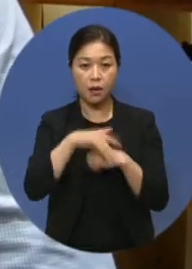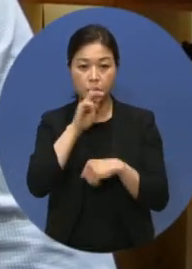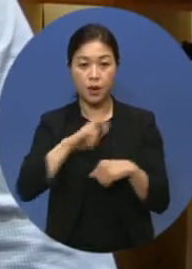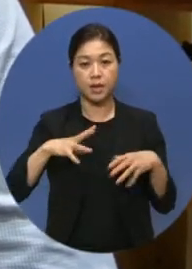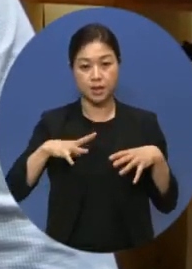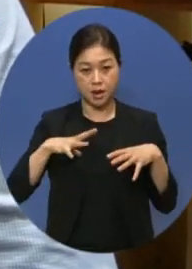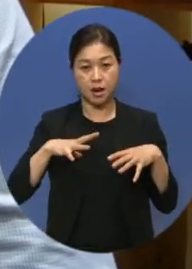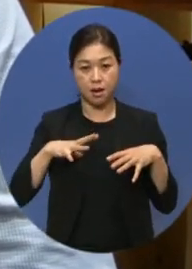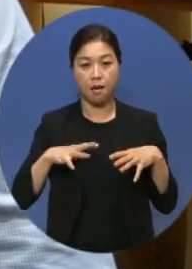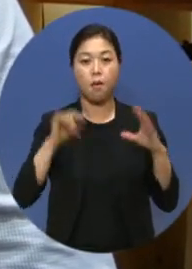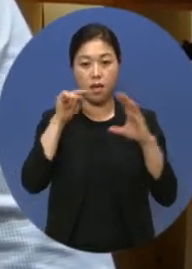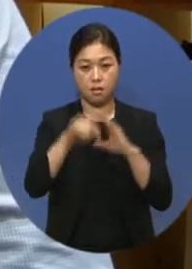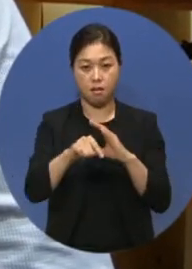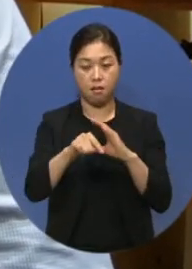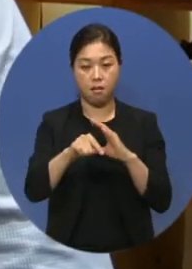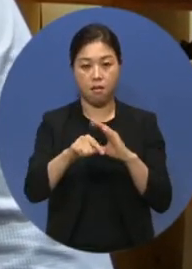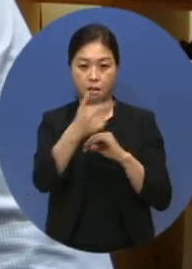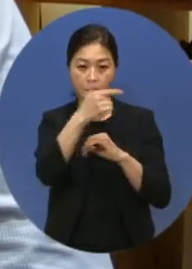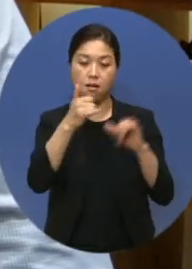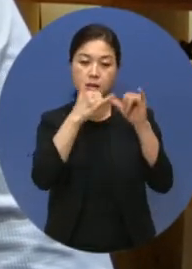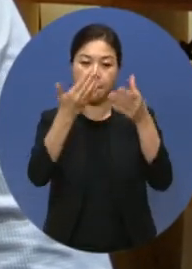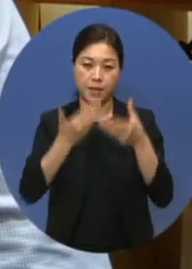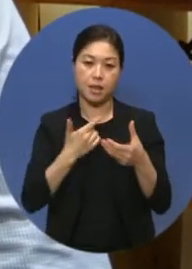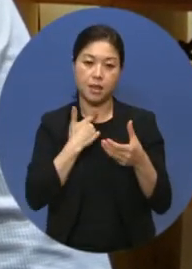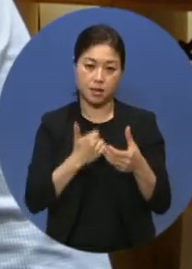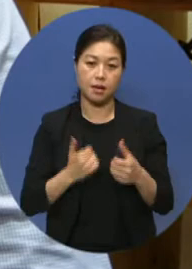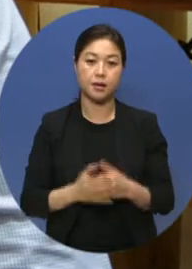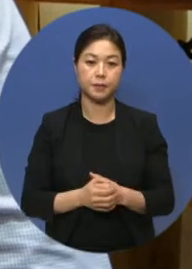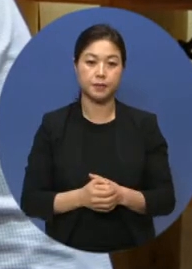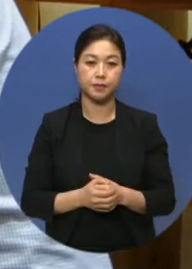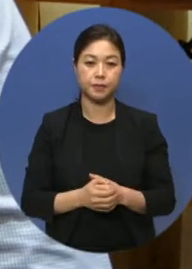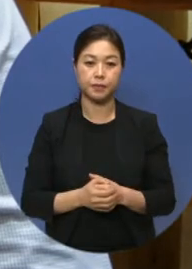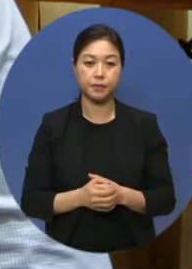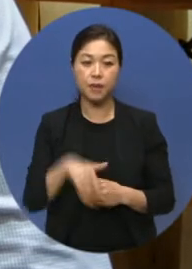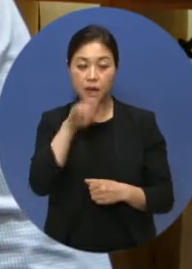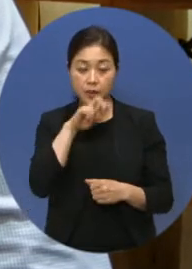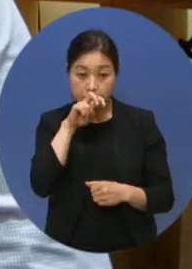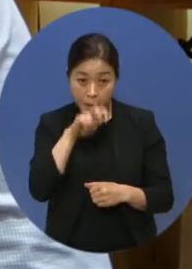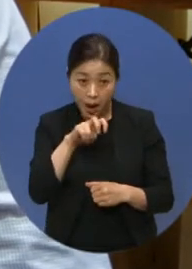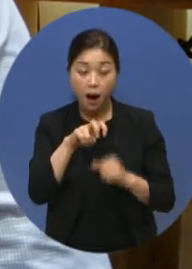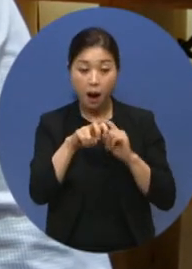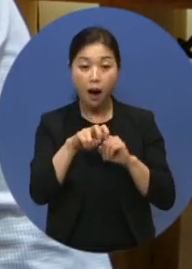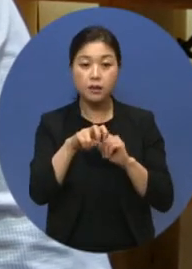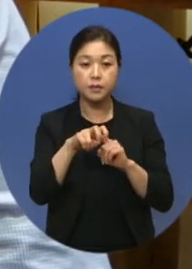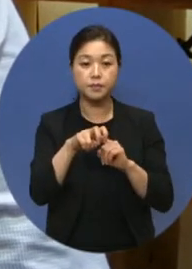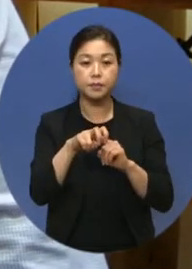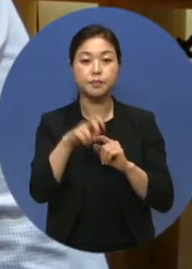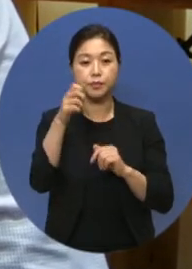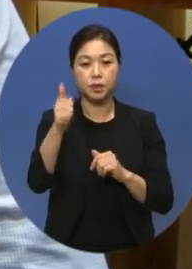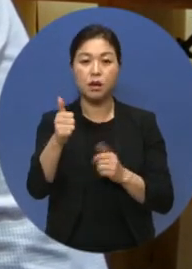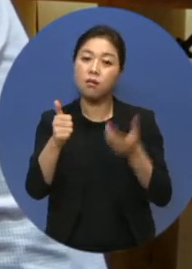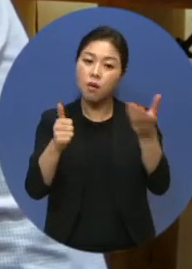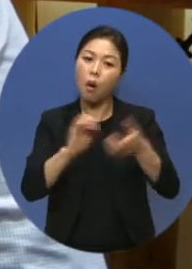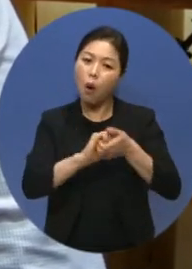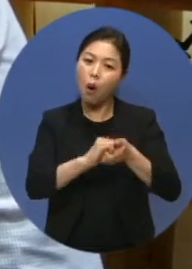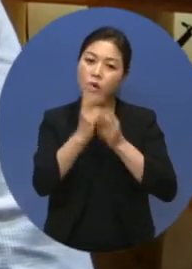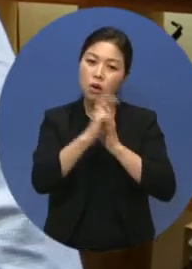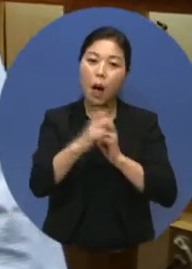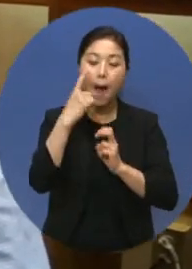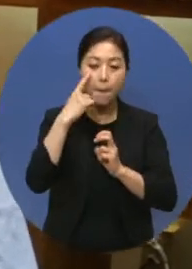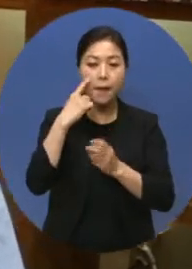그래서 대상을 받아서 어떤 노래 하시는 분이 상황을 한번 해보라